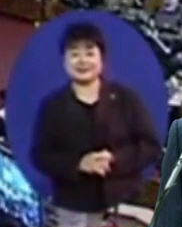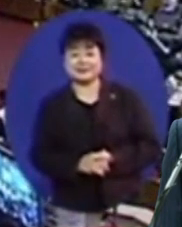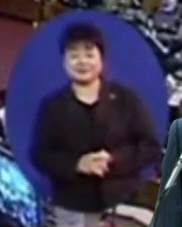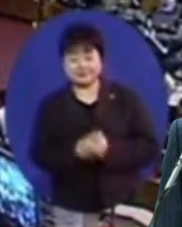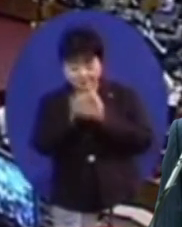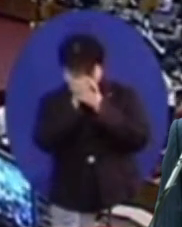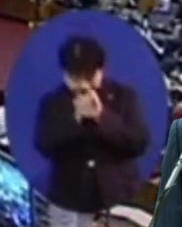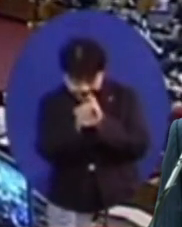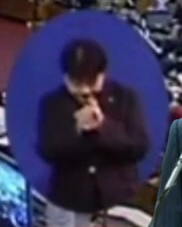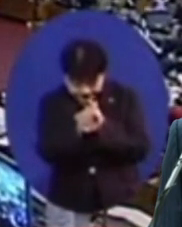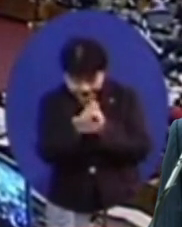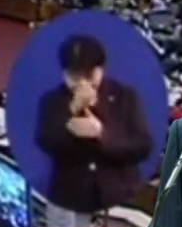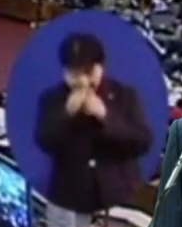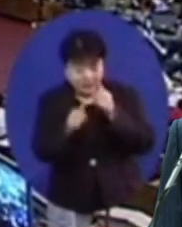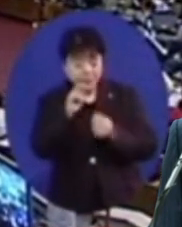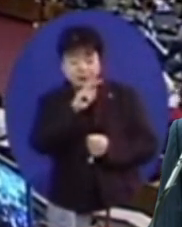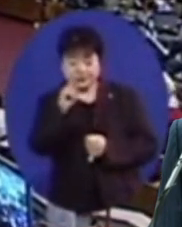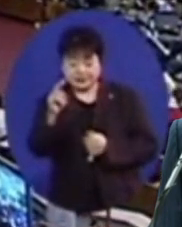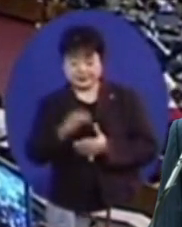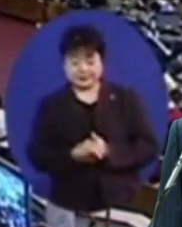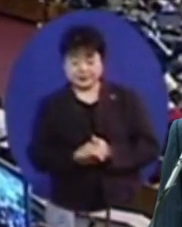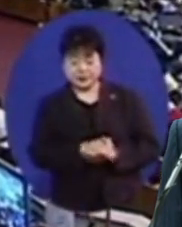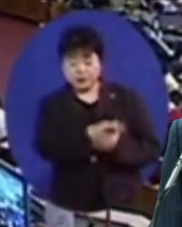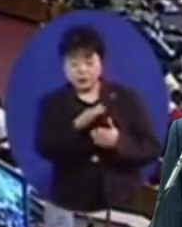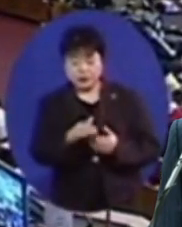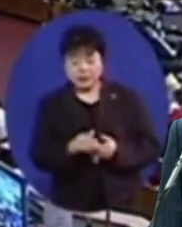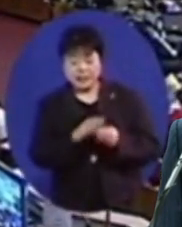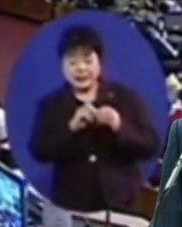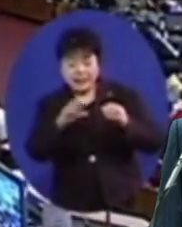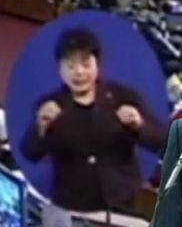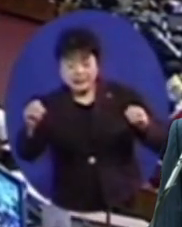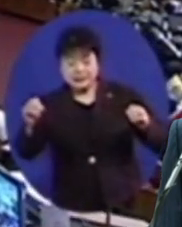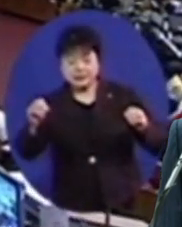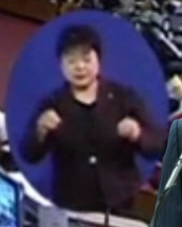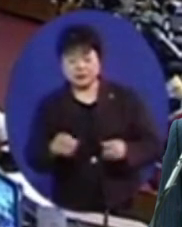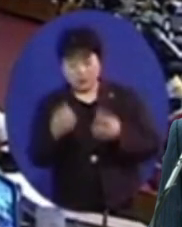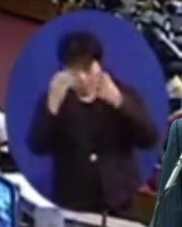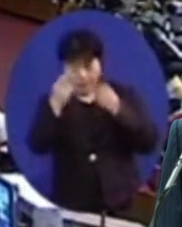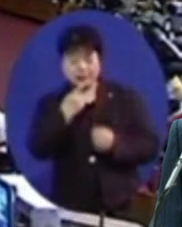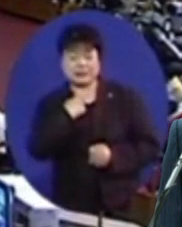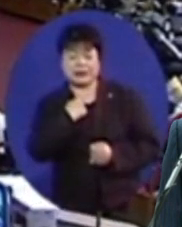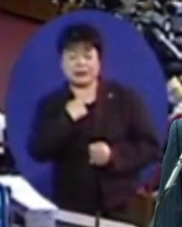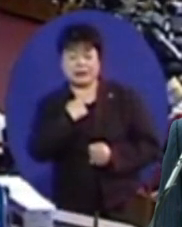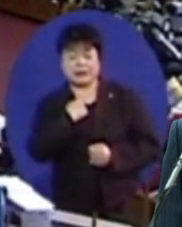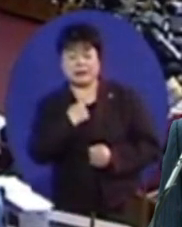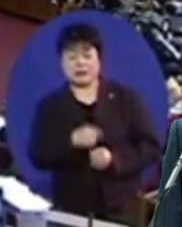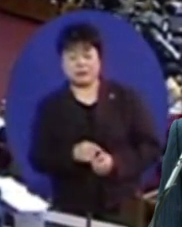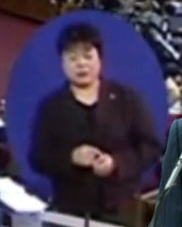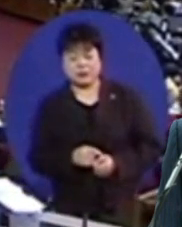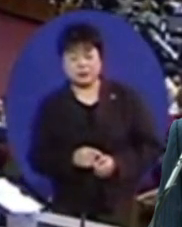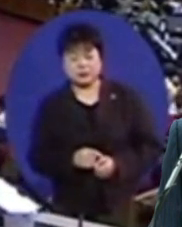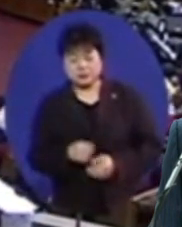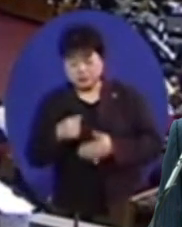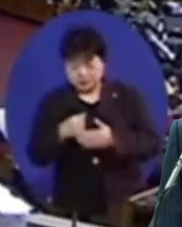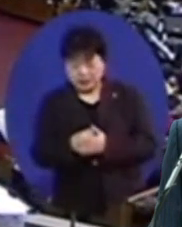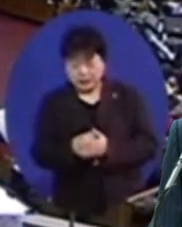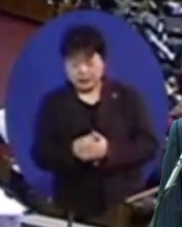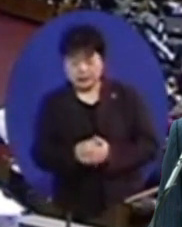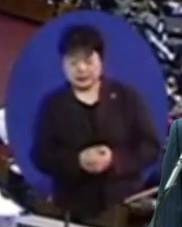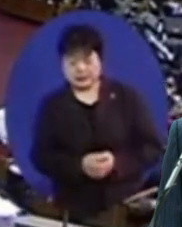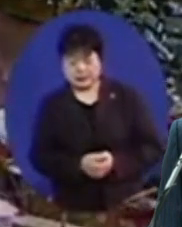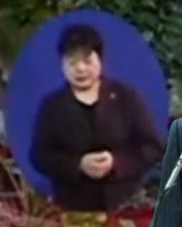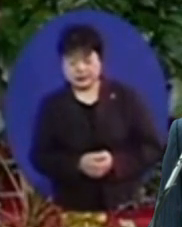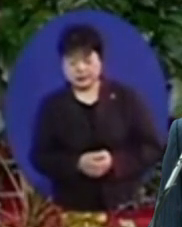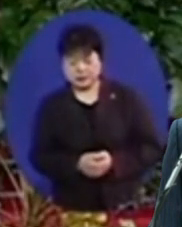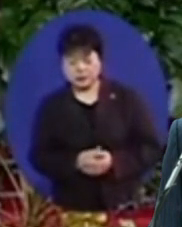숙여 기도하겠습니다. 하나님 아버지, 우리가 이 땅에서 불안, 공포, 좌절, 절망을 당할 때도 우리를 버리지 않고 우리와